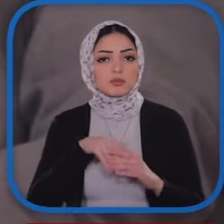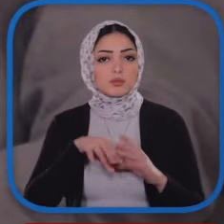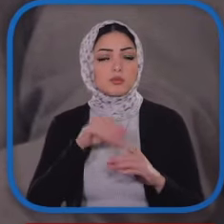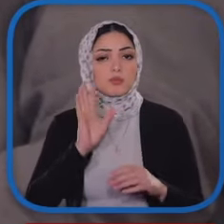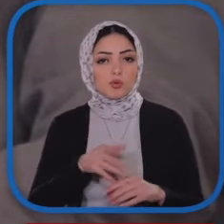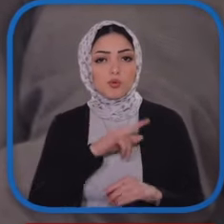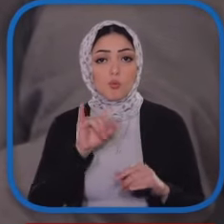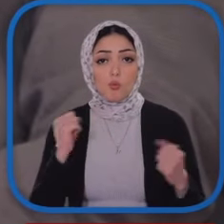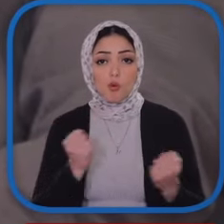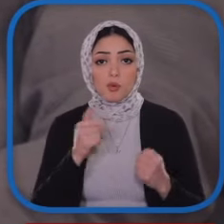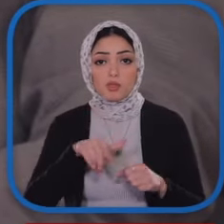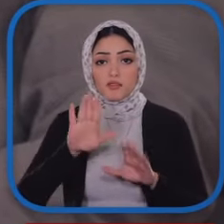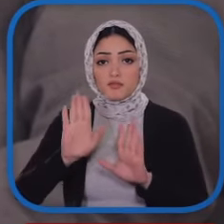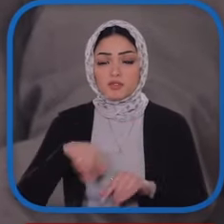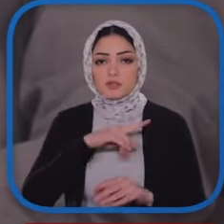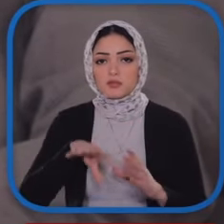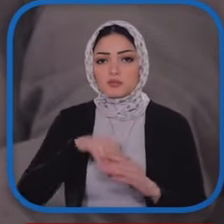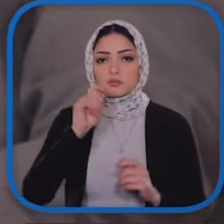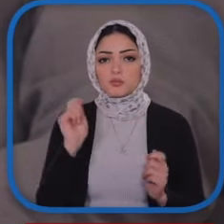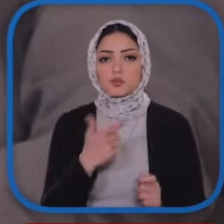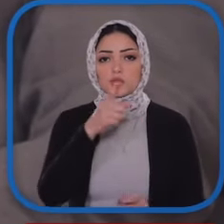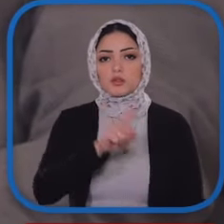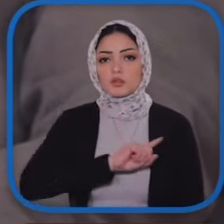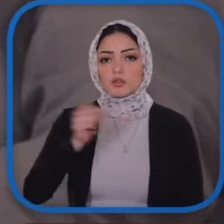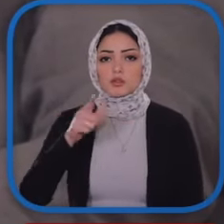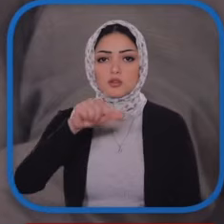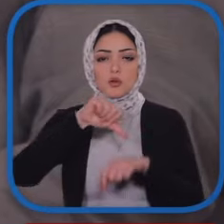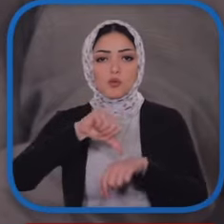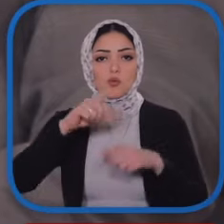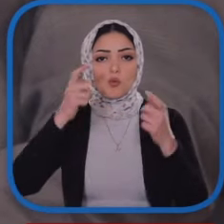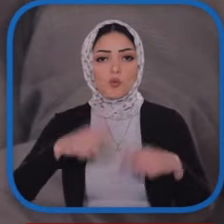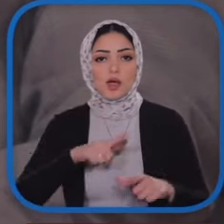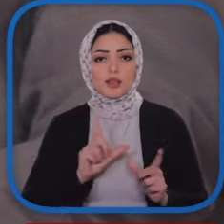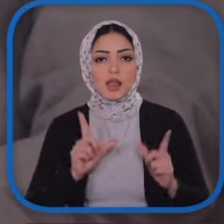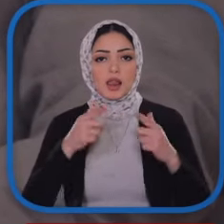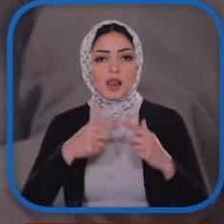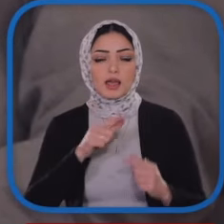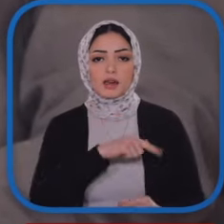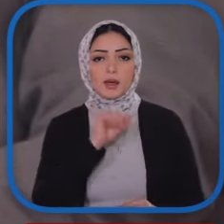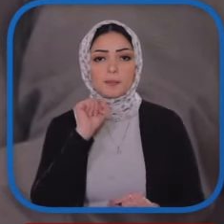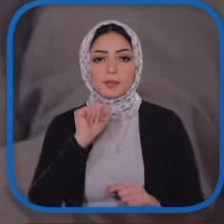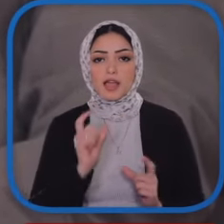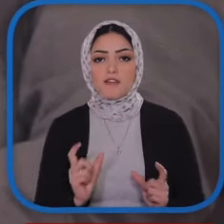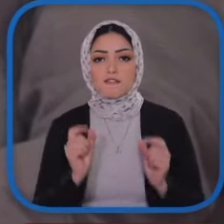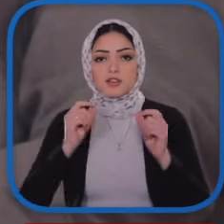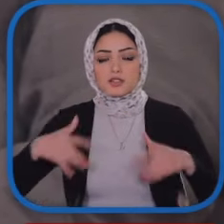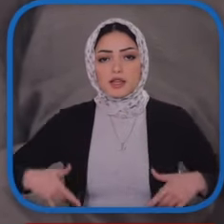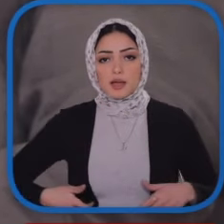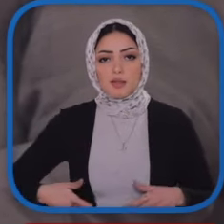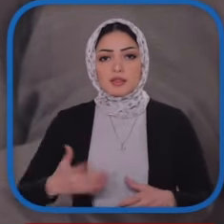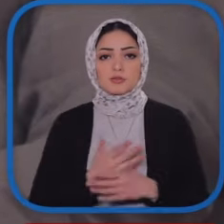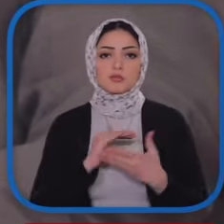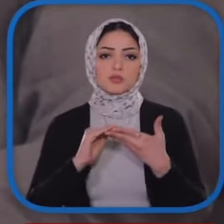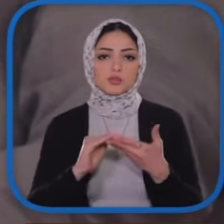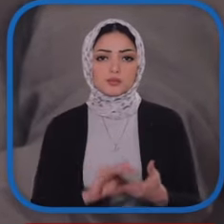الحالات اللي بيتم اكتشافها من خلال المبادرات دي بيتم احالتها فورا لوحدات اللجنه القوميه، وبيتمتع بحزمه الخدمات